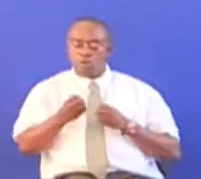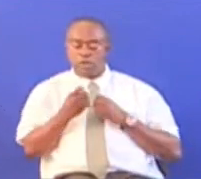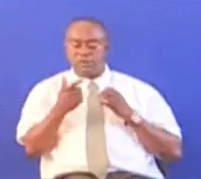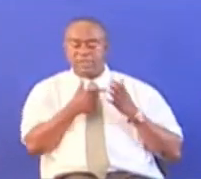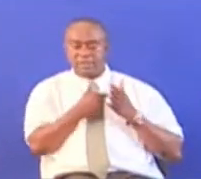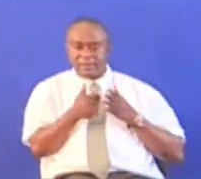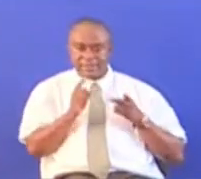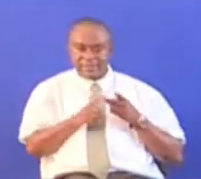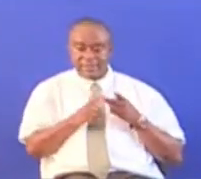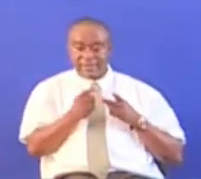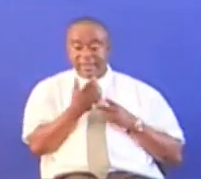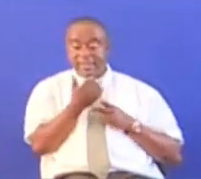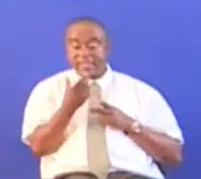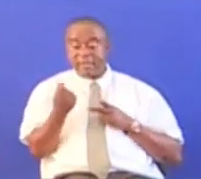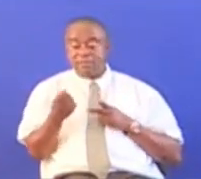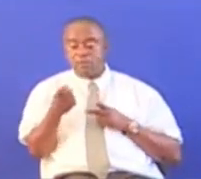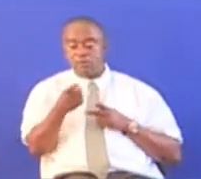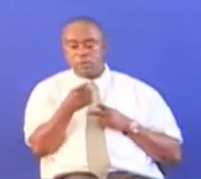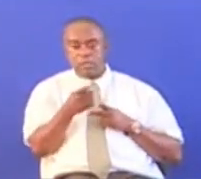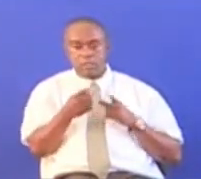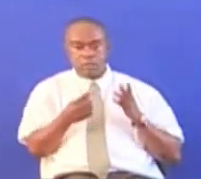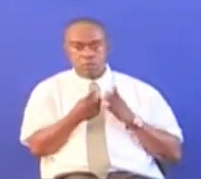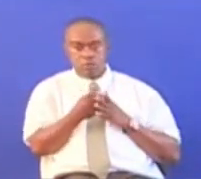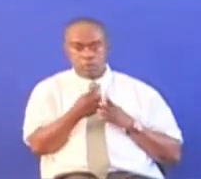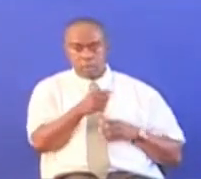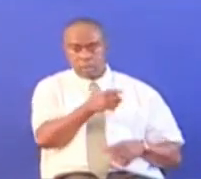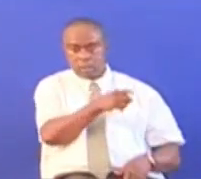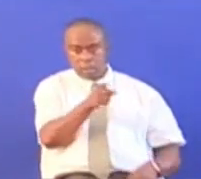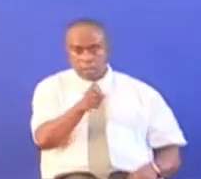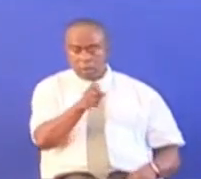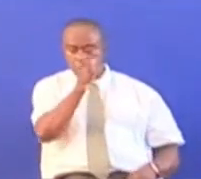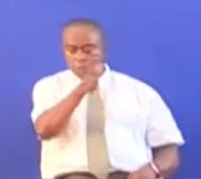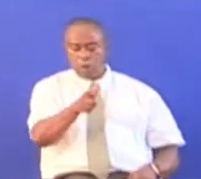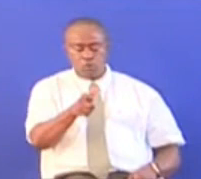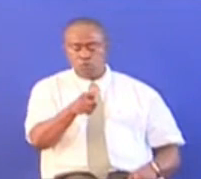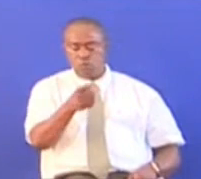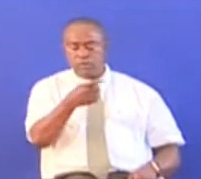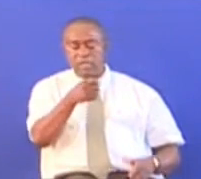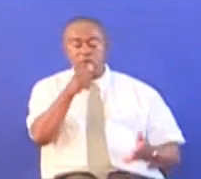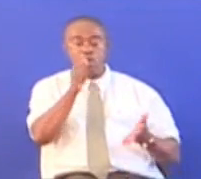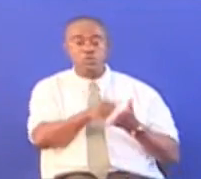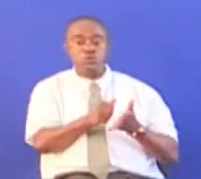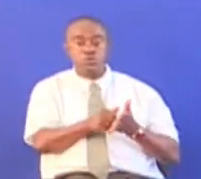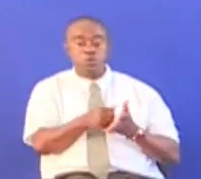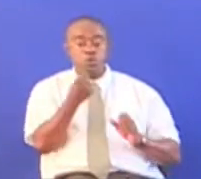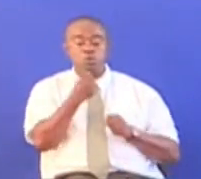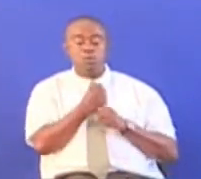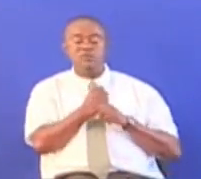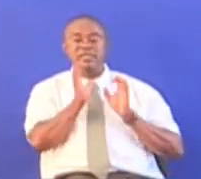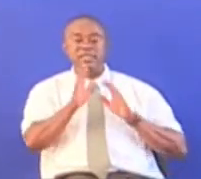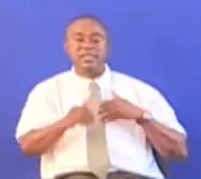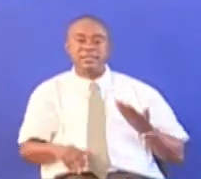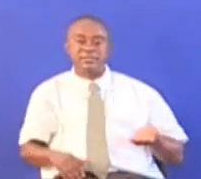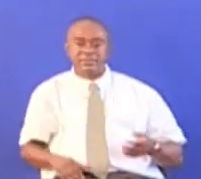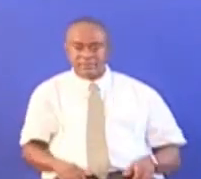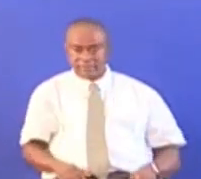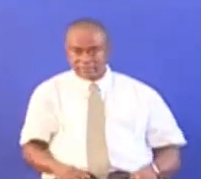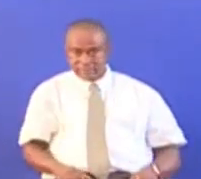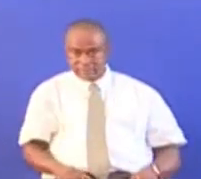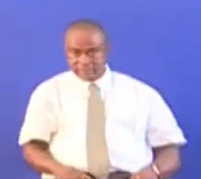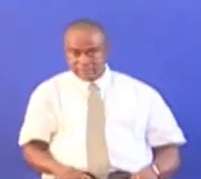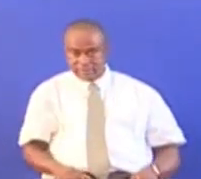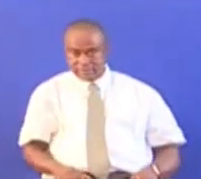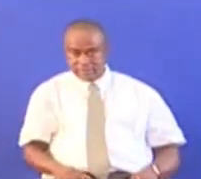na idadi ya fedha wanazodai kutoka kwa wale wadaiwa wao sugu, na wamefanya hivyo. Sasa